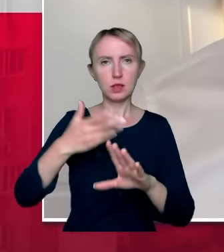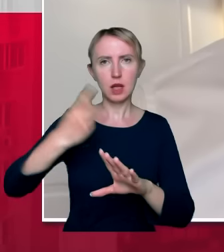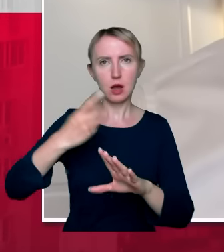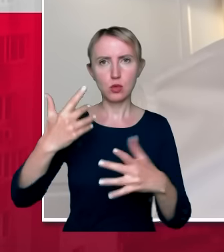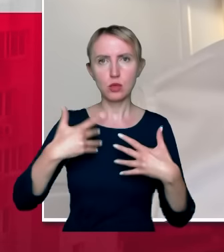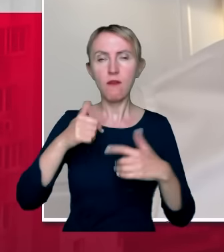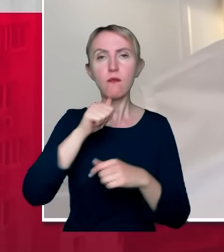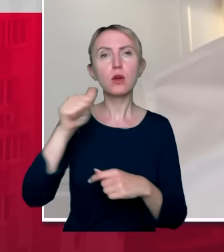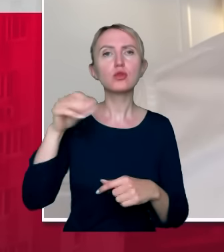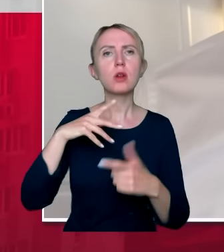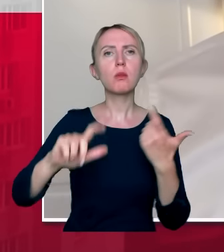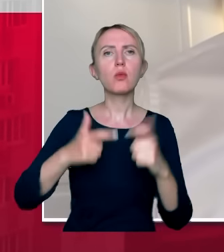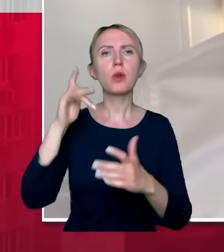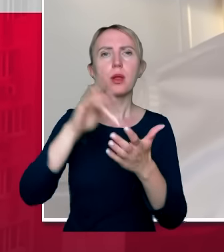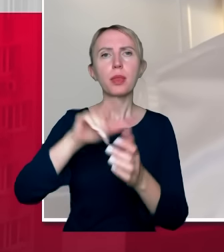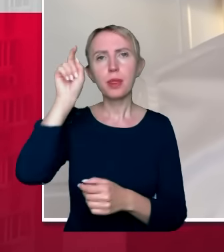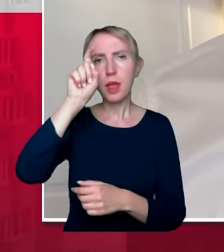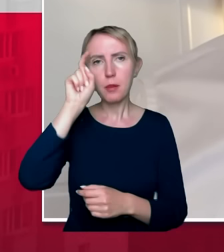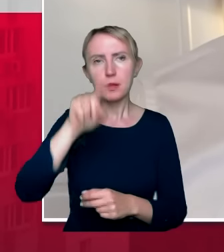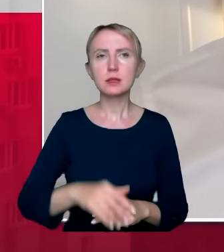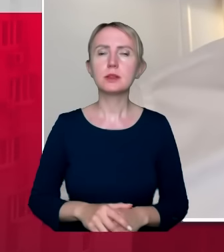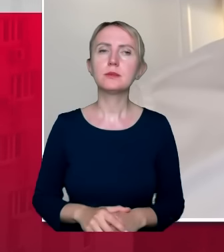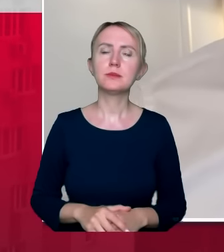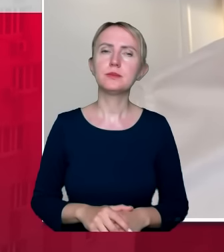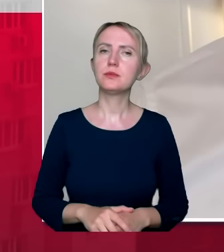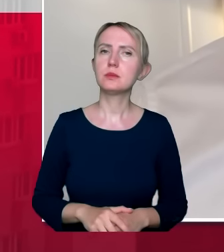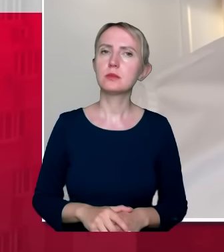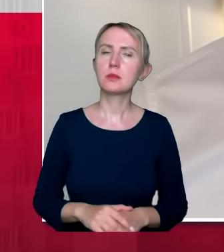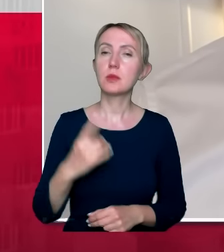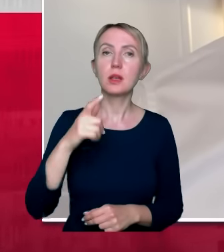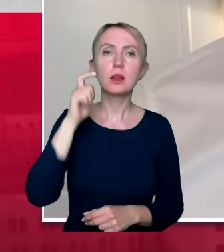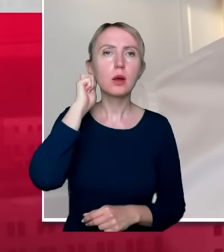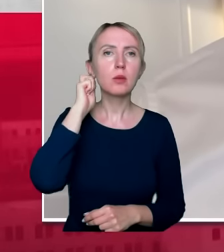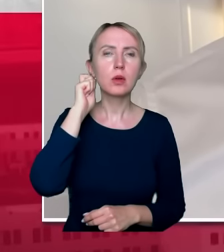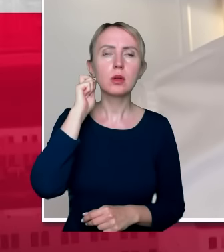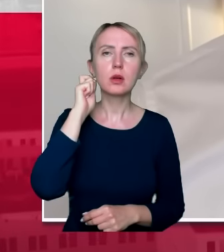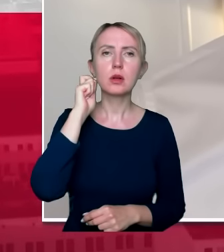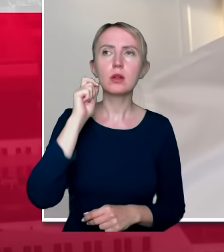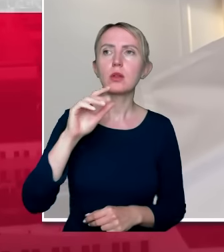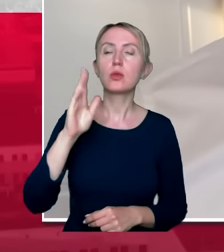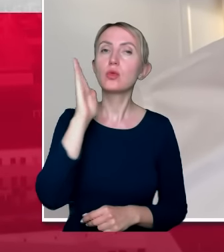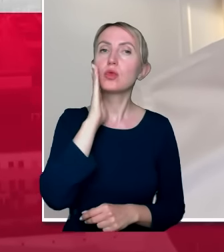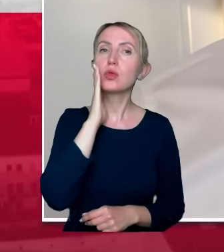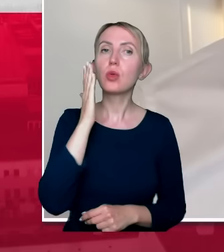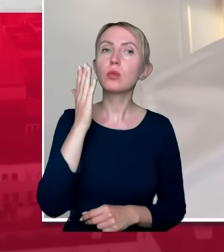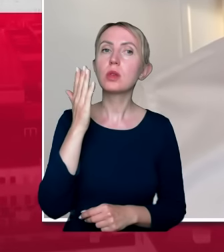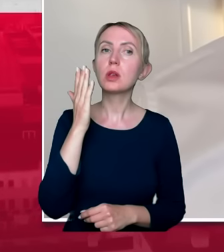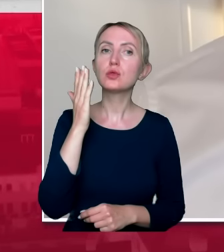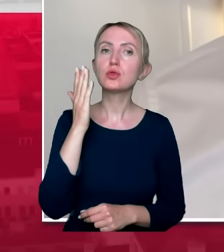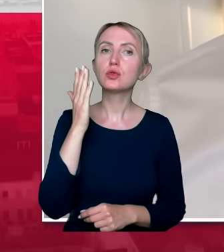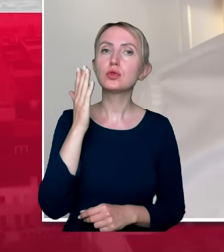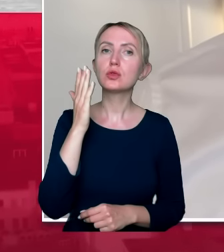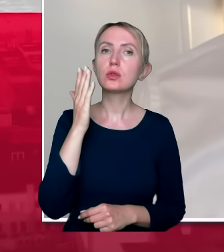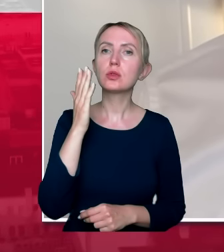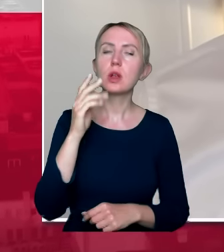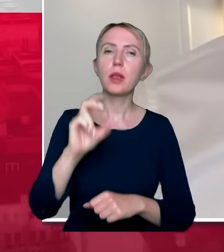Wczoraj był wypadek w Niemczech, proszę Państwa, gdzie jedna z pań ściągała do swojego mieszkania właśnie